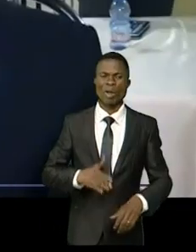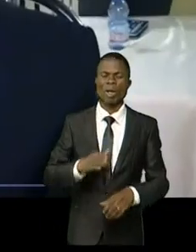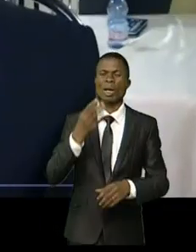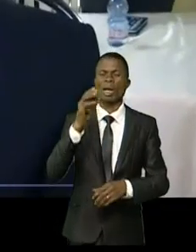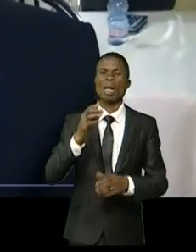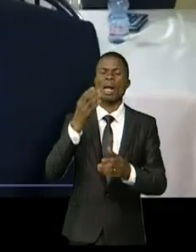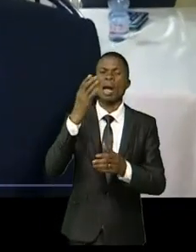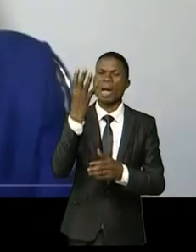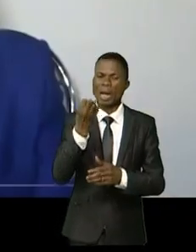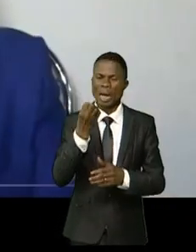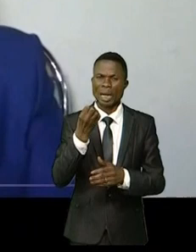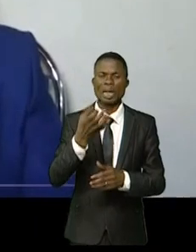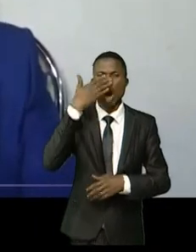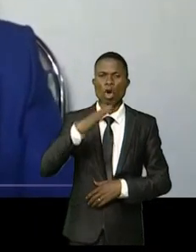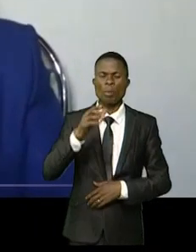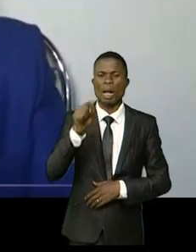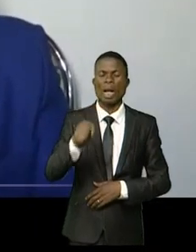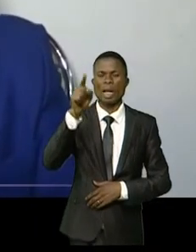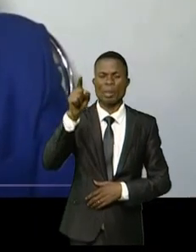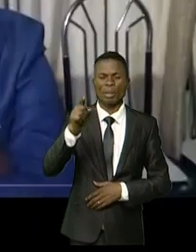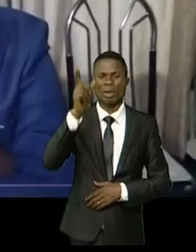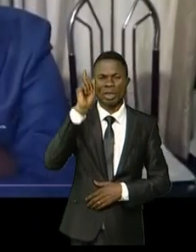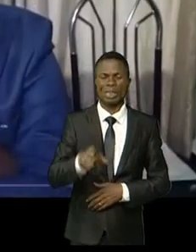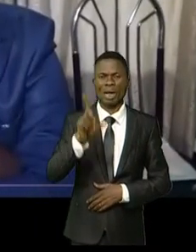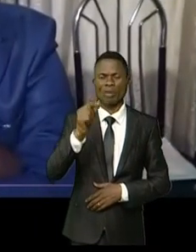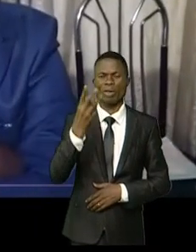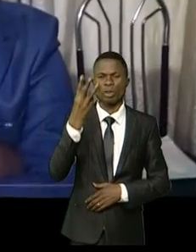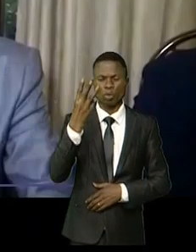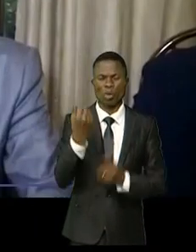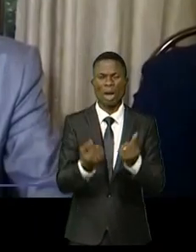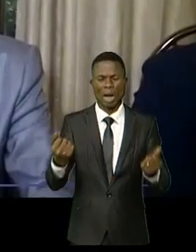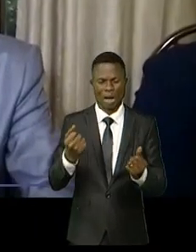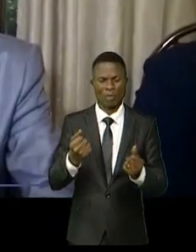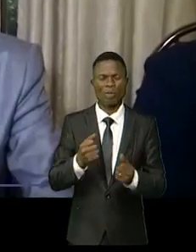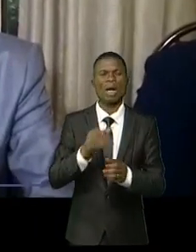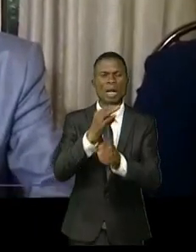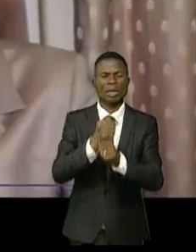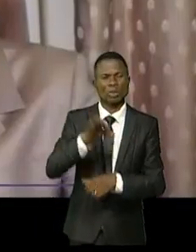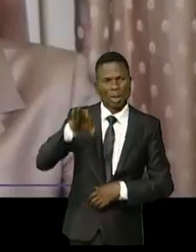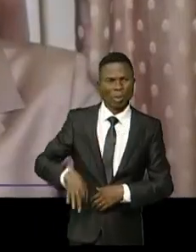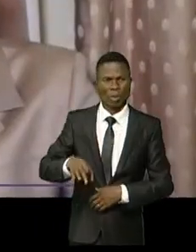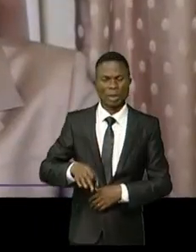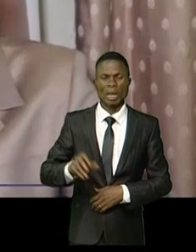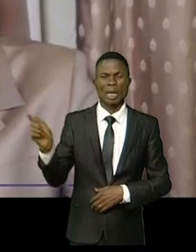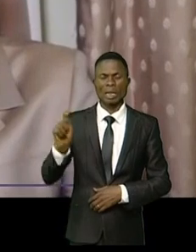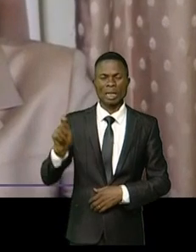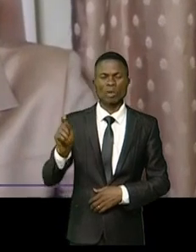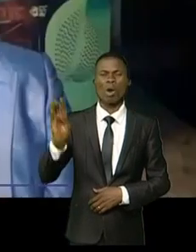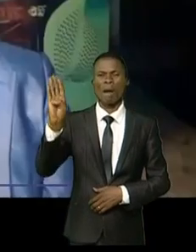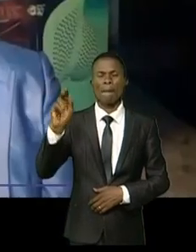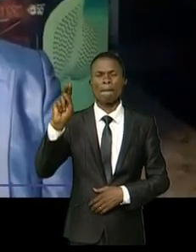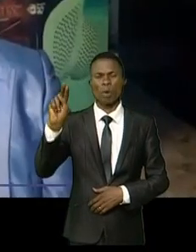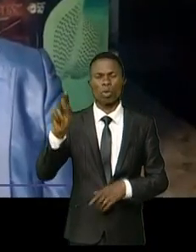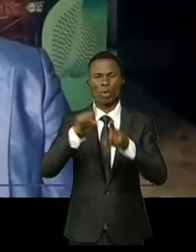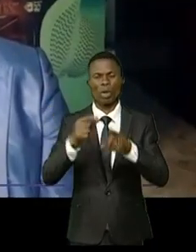de santé, plus de 1 123 000 enfants du Kwilu pourront bénéficier du projet. Il est à noter que les territoires de Bulungu, Gungu et Idiofa